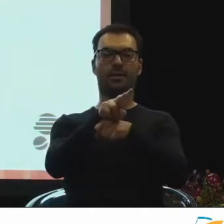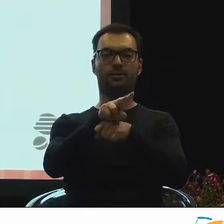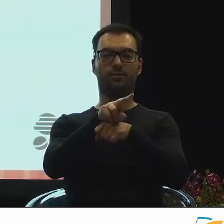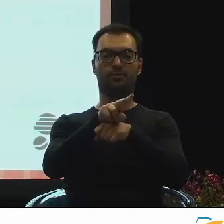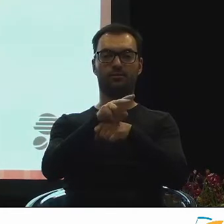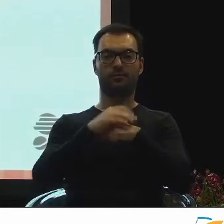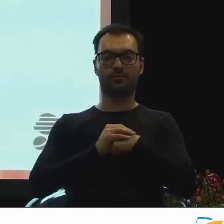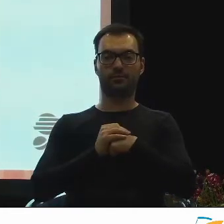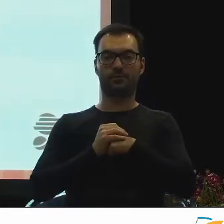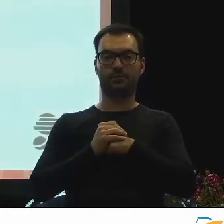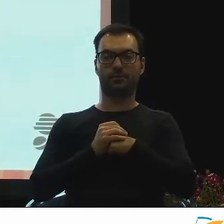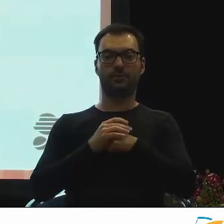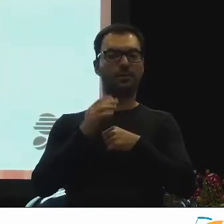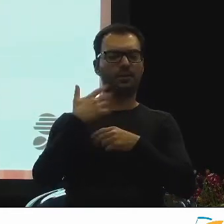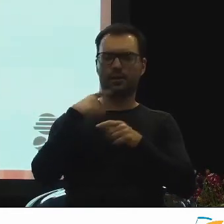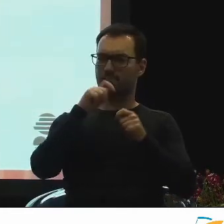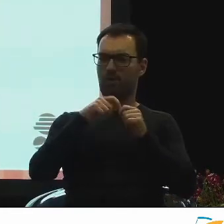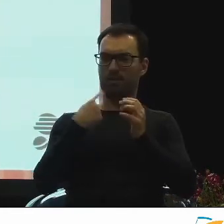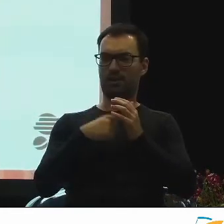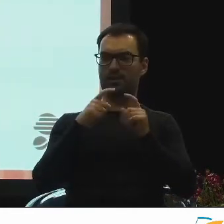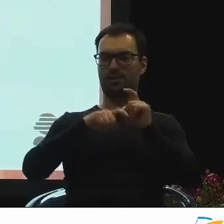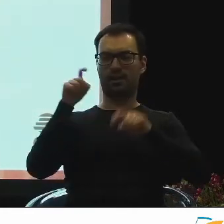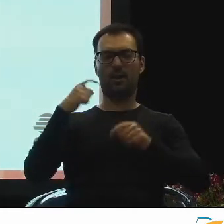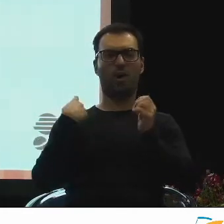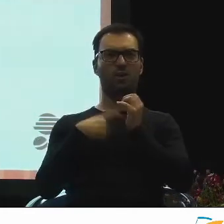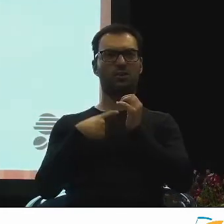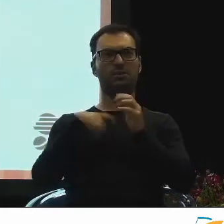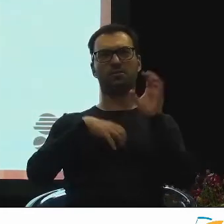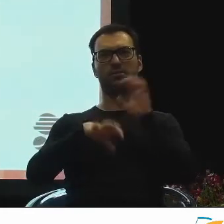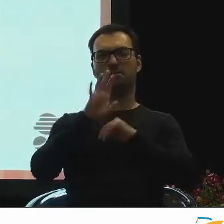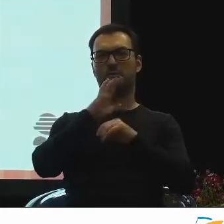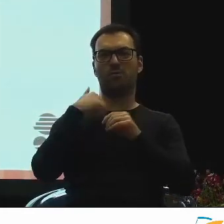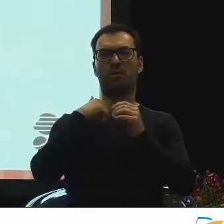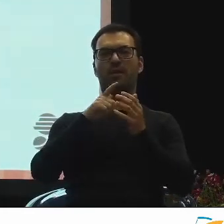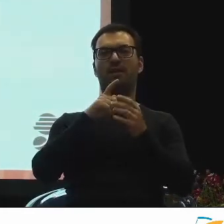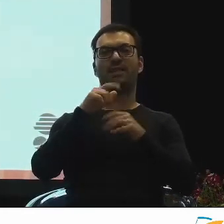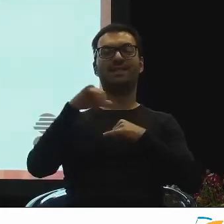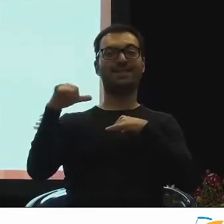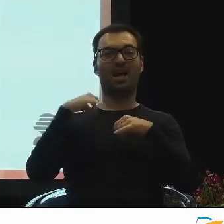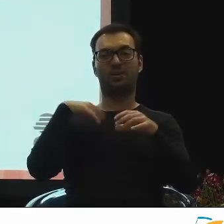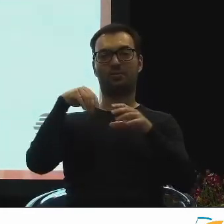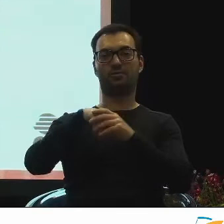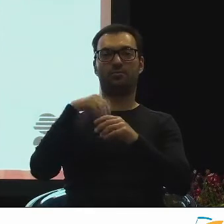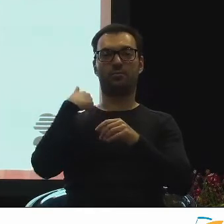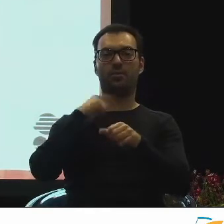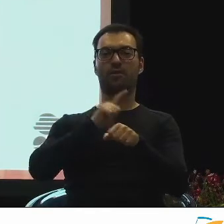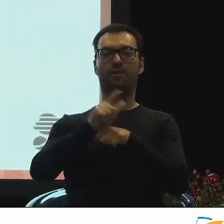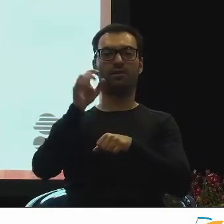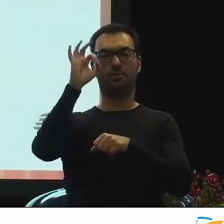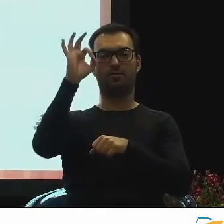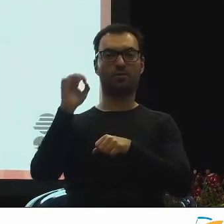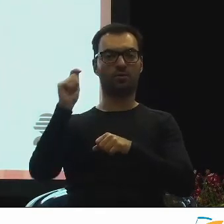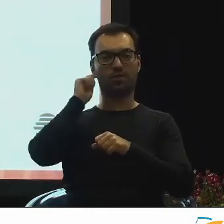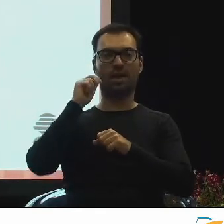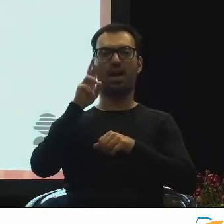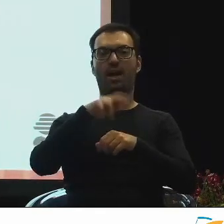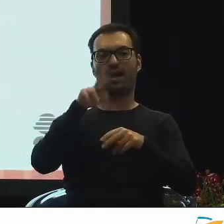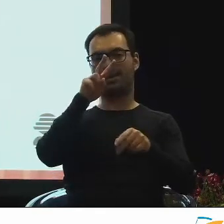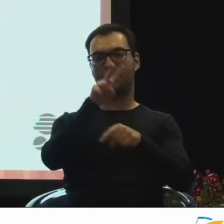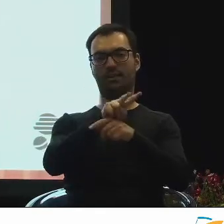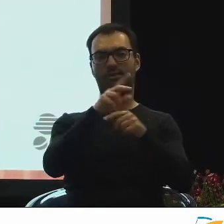śledziłem aktualnych statystyk, ale ostatnio jak spoglądałem na to, to w zarządach chyba było 12% kobiet, w radach nadzorczych